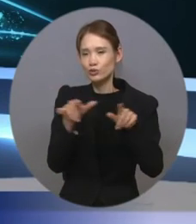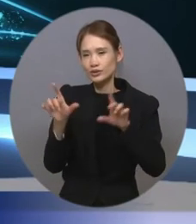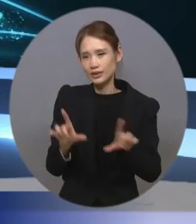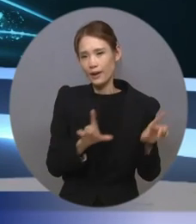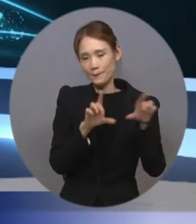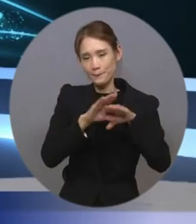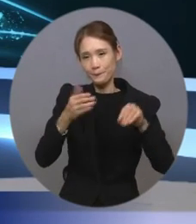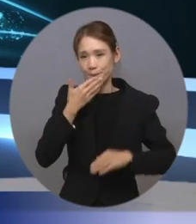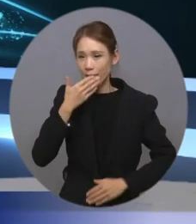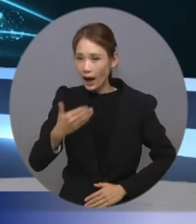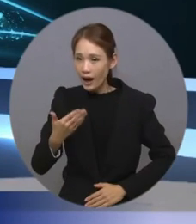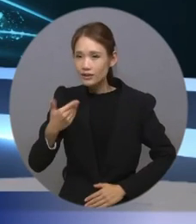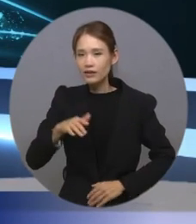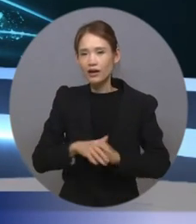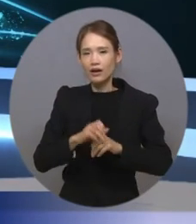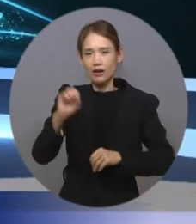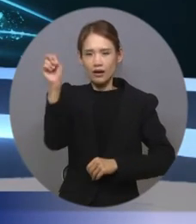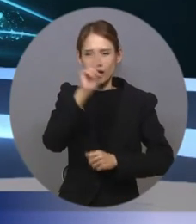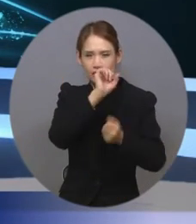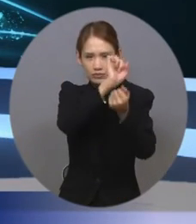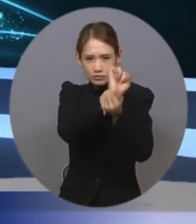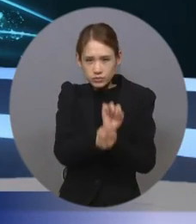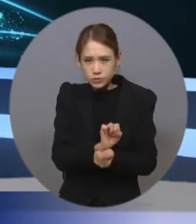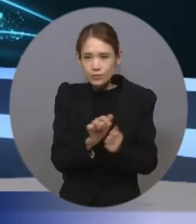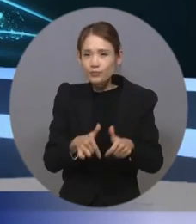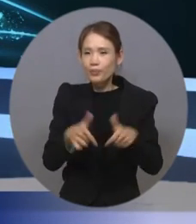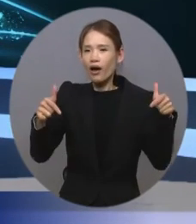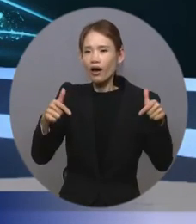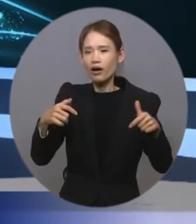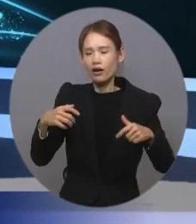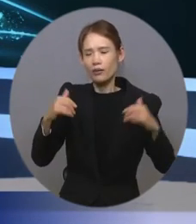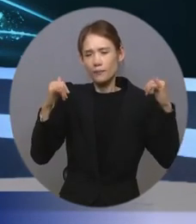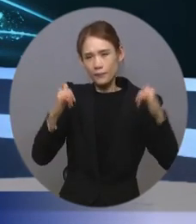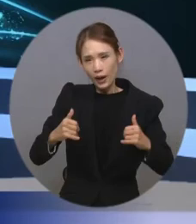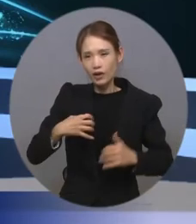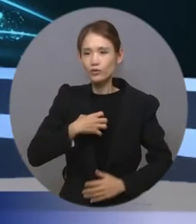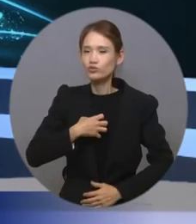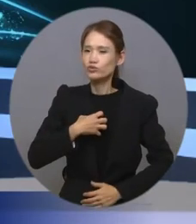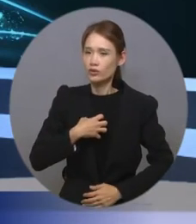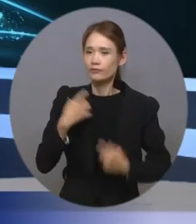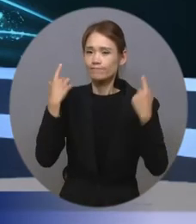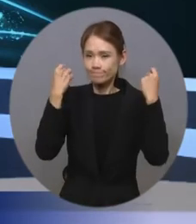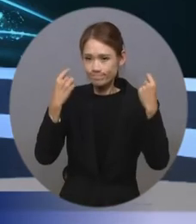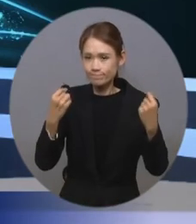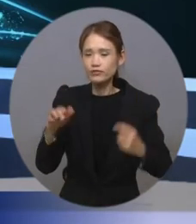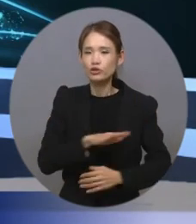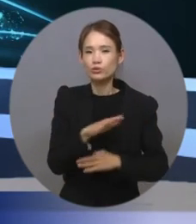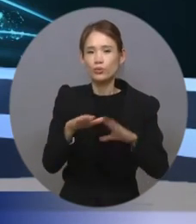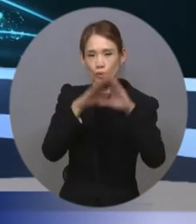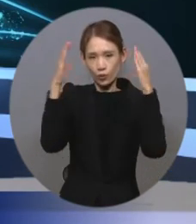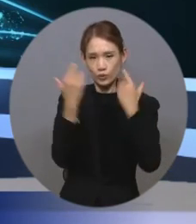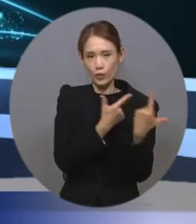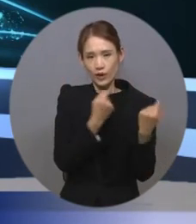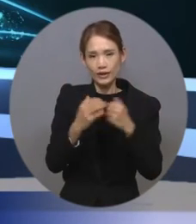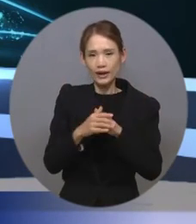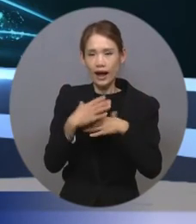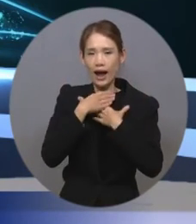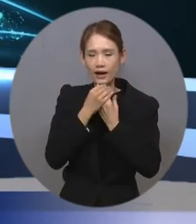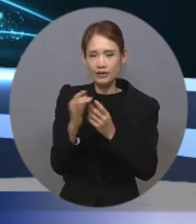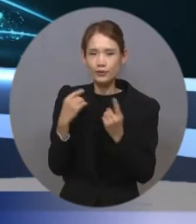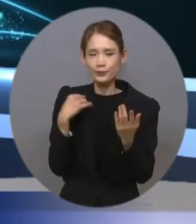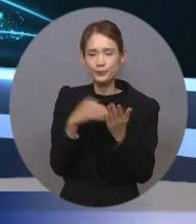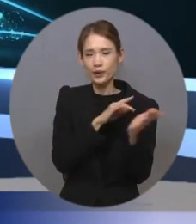있게 됐지만 급격한 확진자 증가에 대한 우려도 여전한 상황입니다. 우리 모두 안전한 일상 회복을 위해